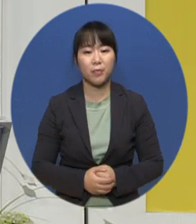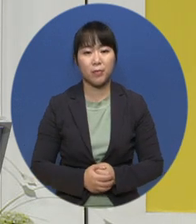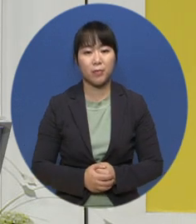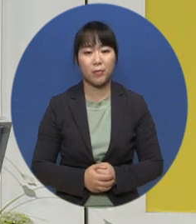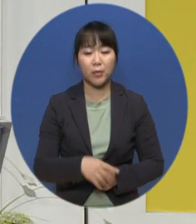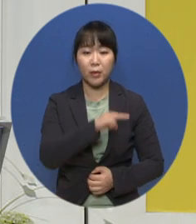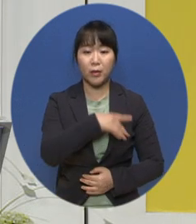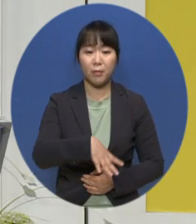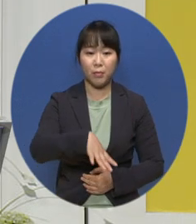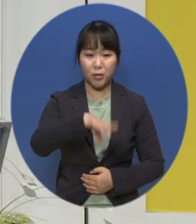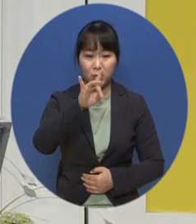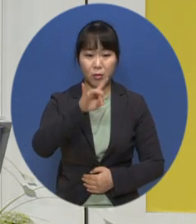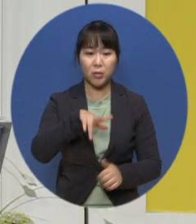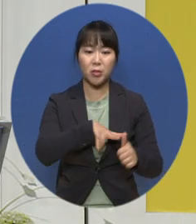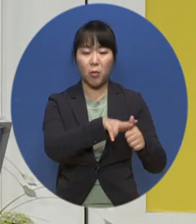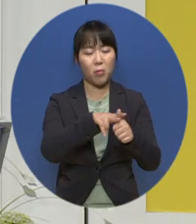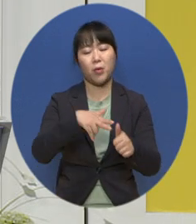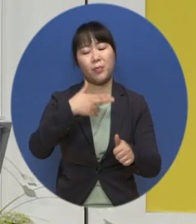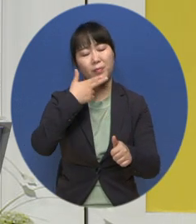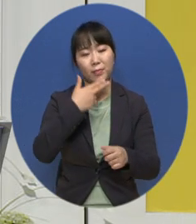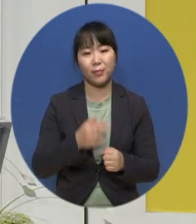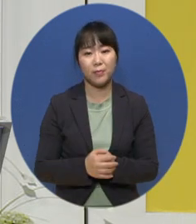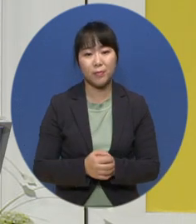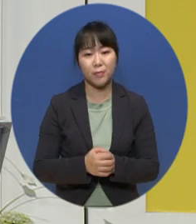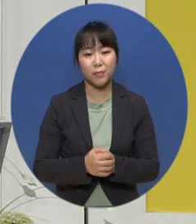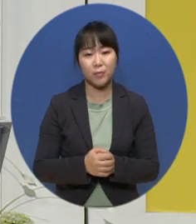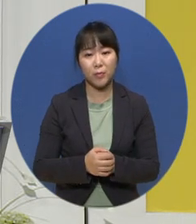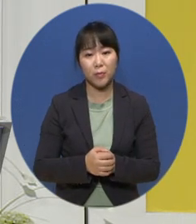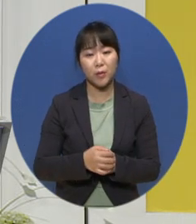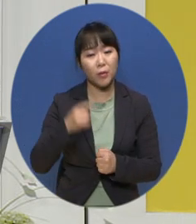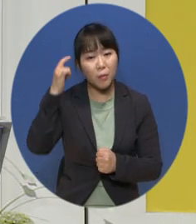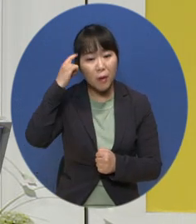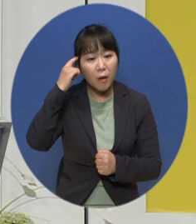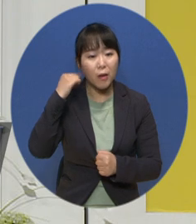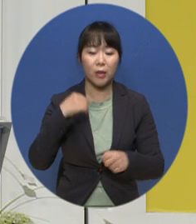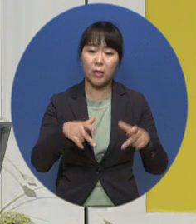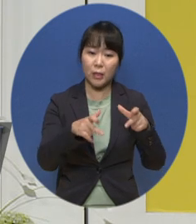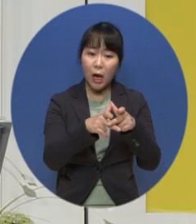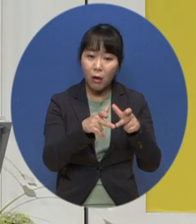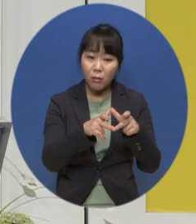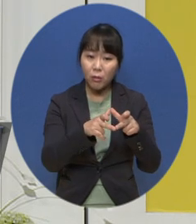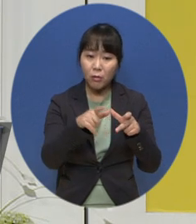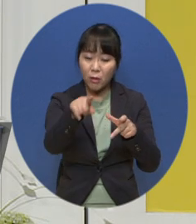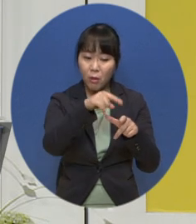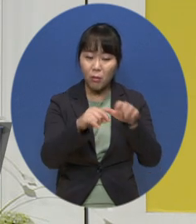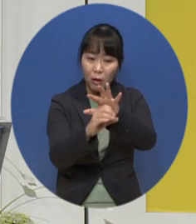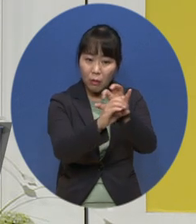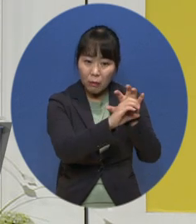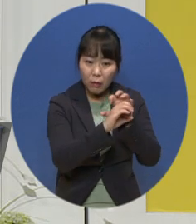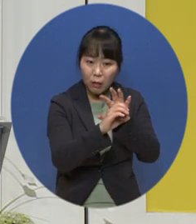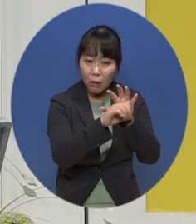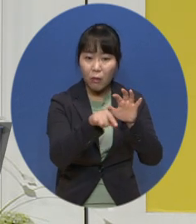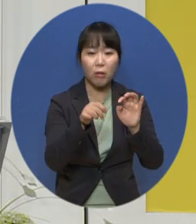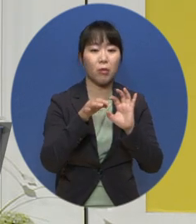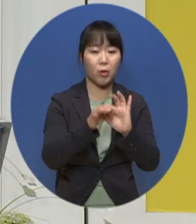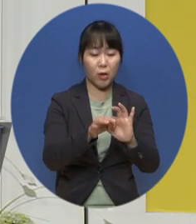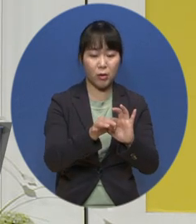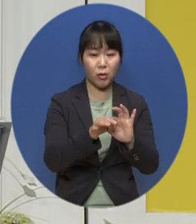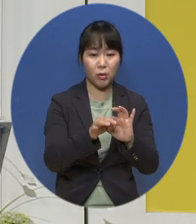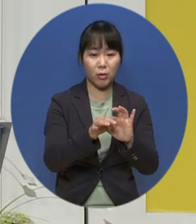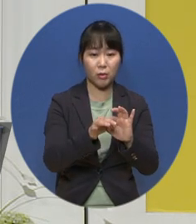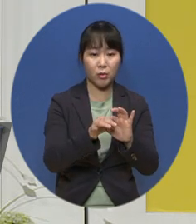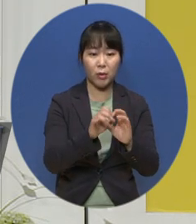우선 정보 부재 입니다 왜 장애인 들한테 어떻게 이것을 어 권 와 에 대한